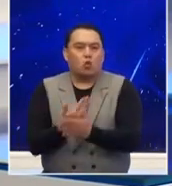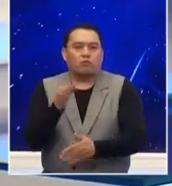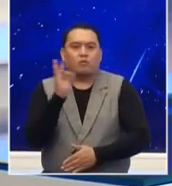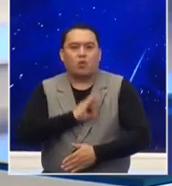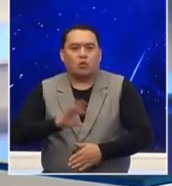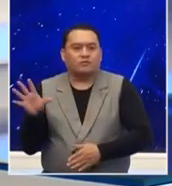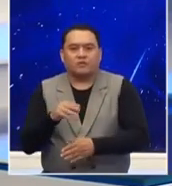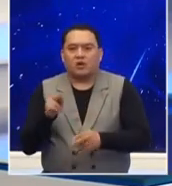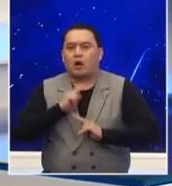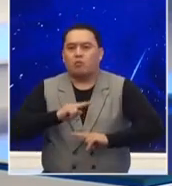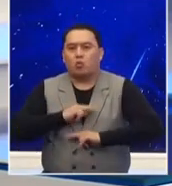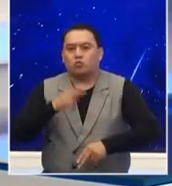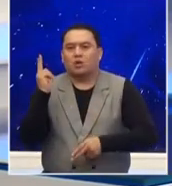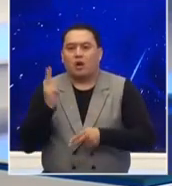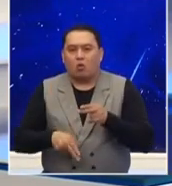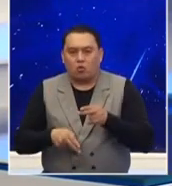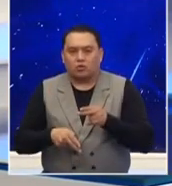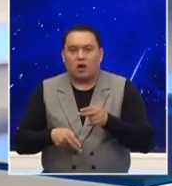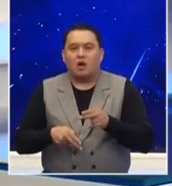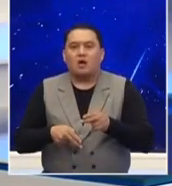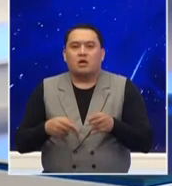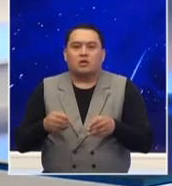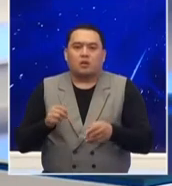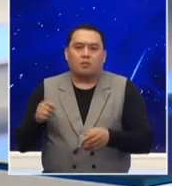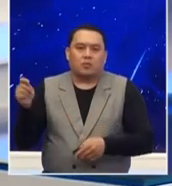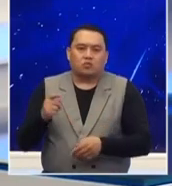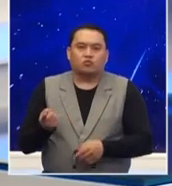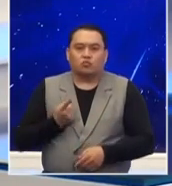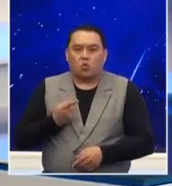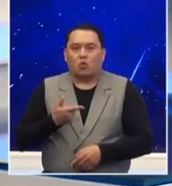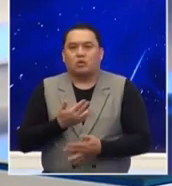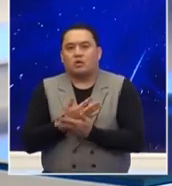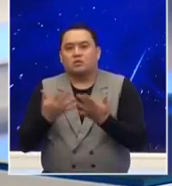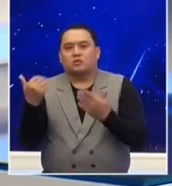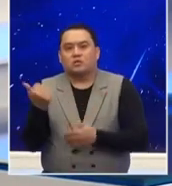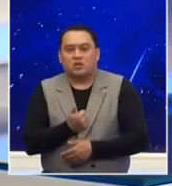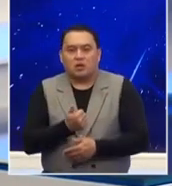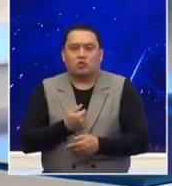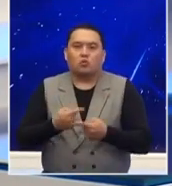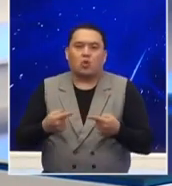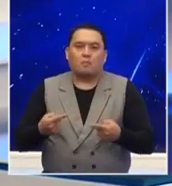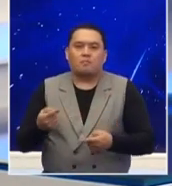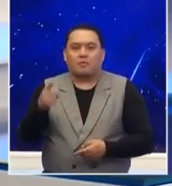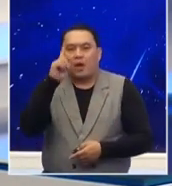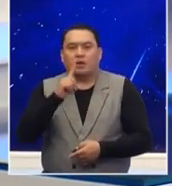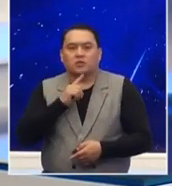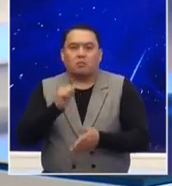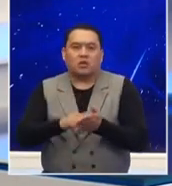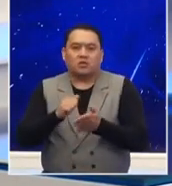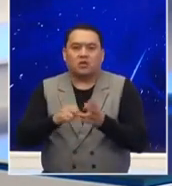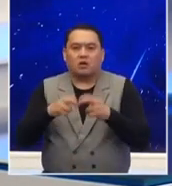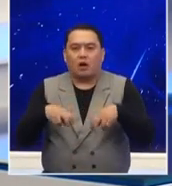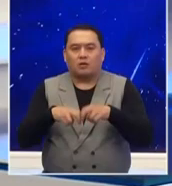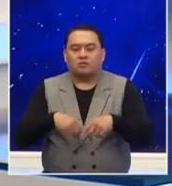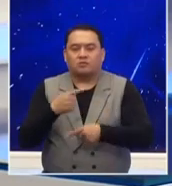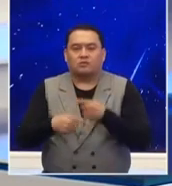пользователей все монтажные работы уже окончены. Однако одни пребывают в ожидании газа несколько недель, другие – месяцев. В причинах разбиралась